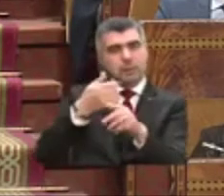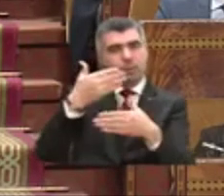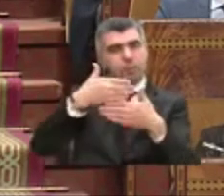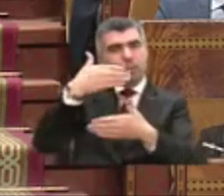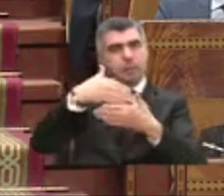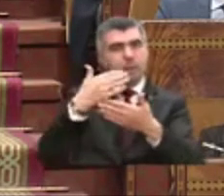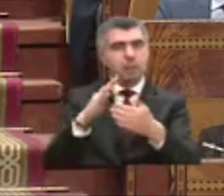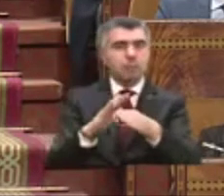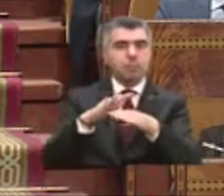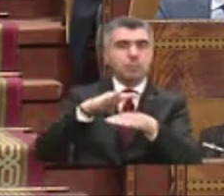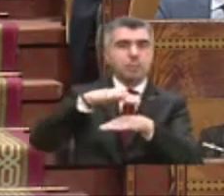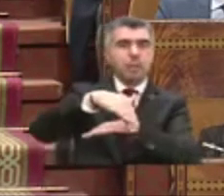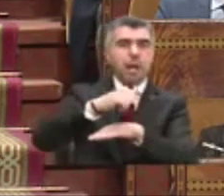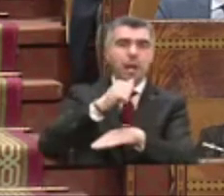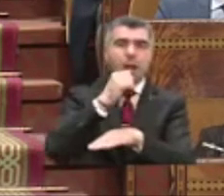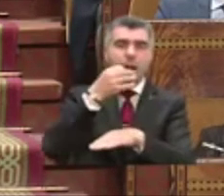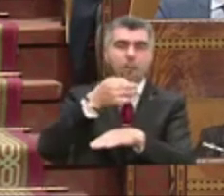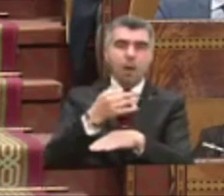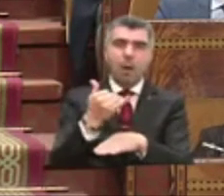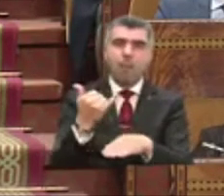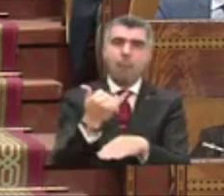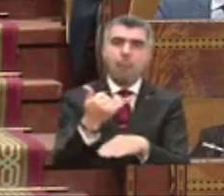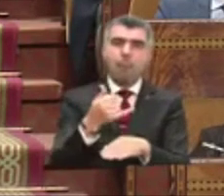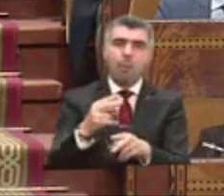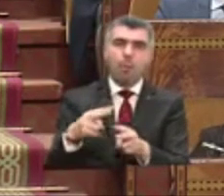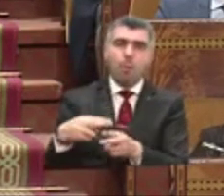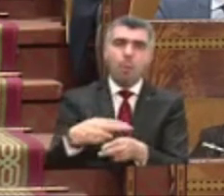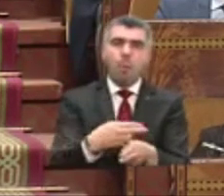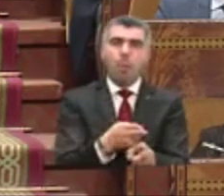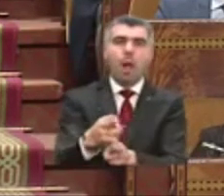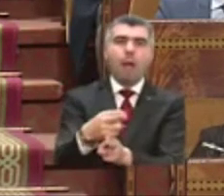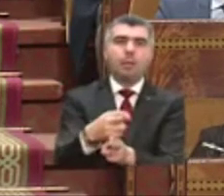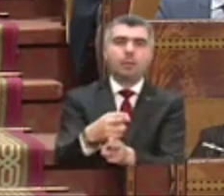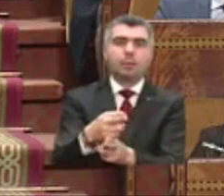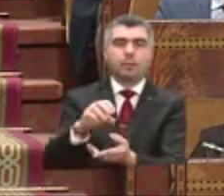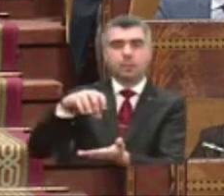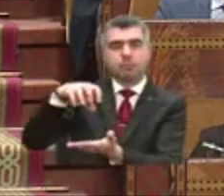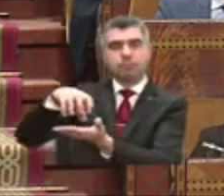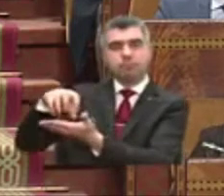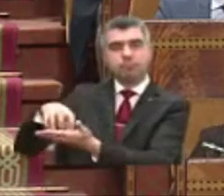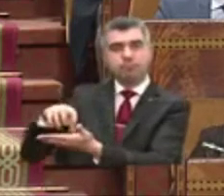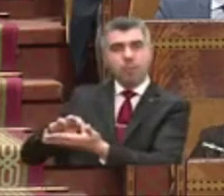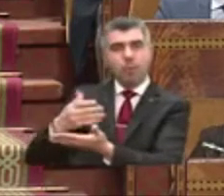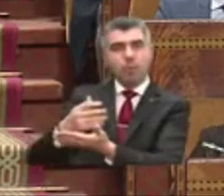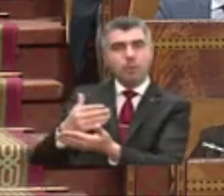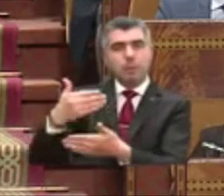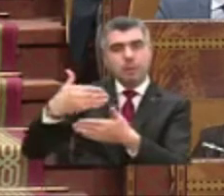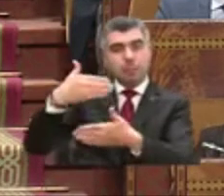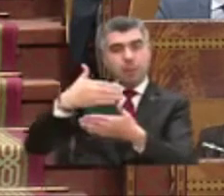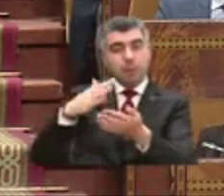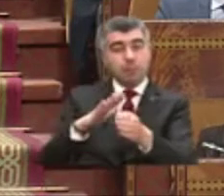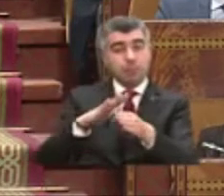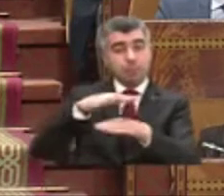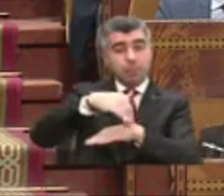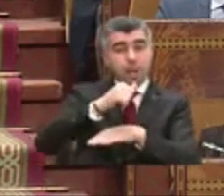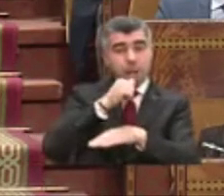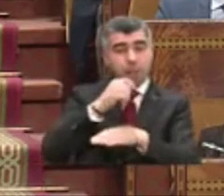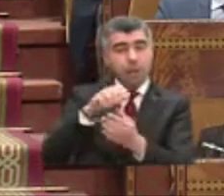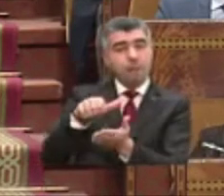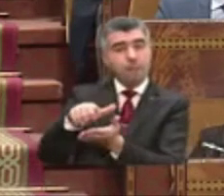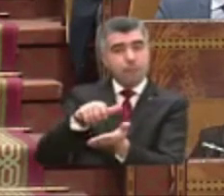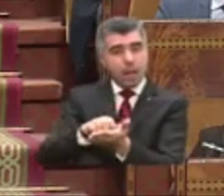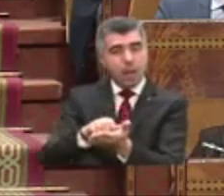سوس وبالأخص واد بني محمد وواد رقيتا، حيث ستساهم هذه السدود في توفير مياه السقي